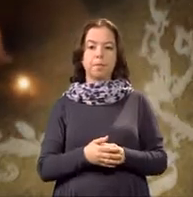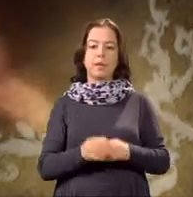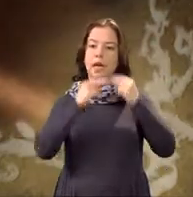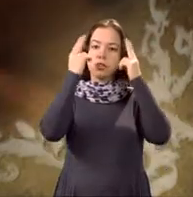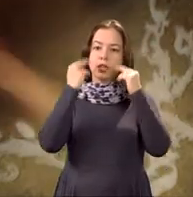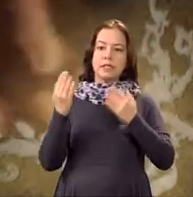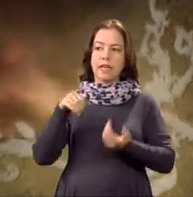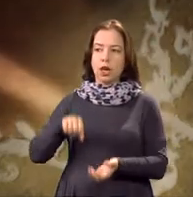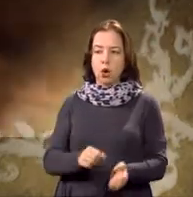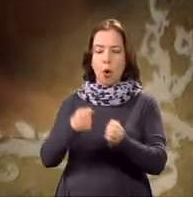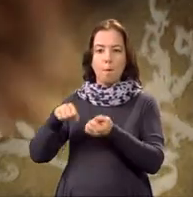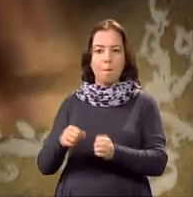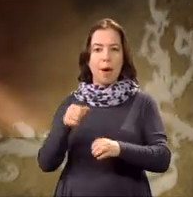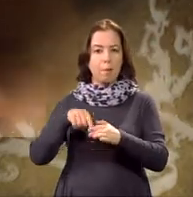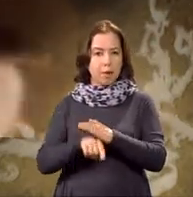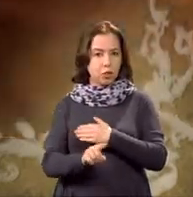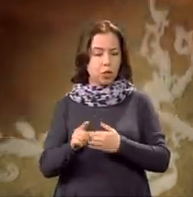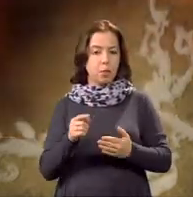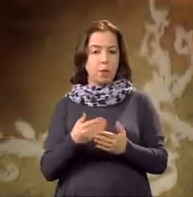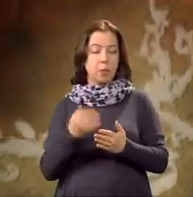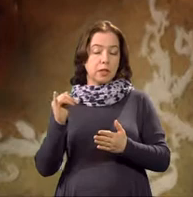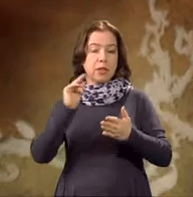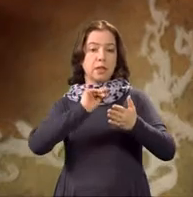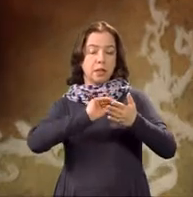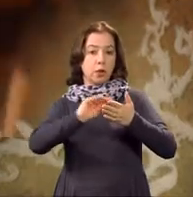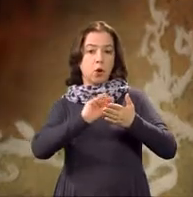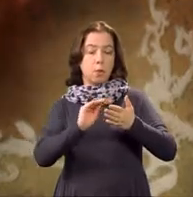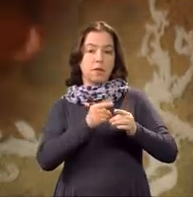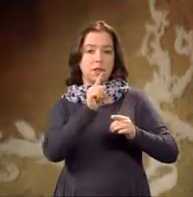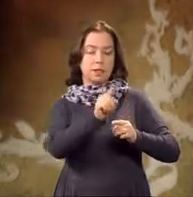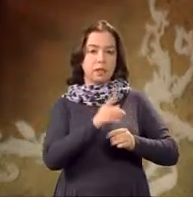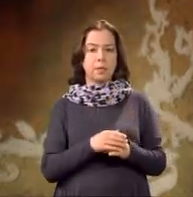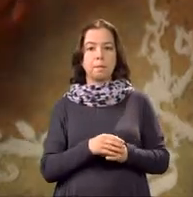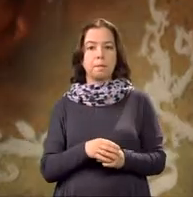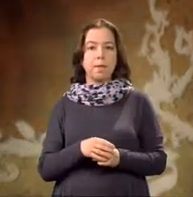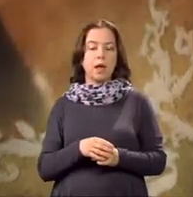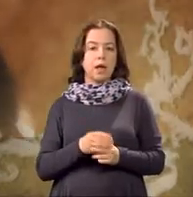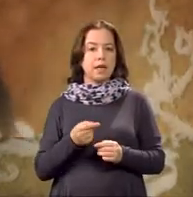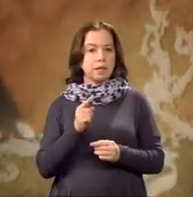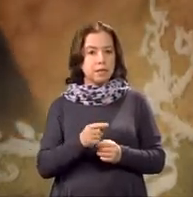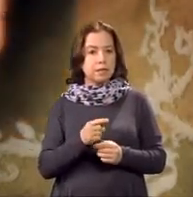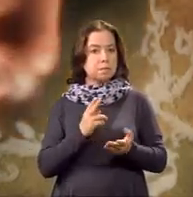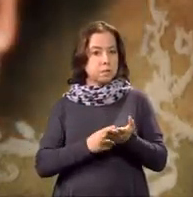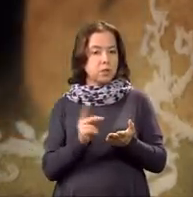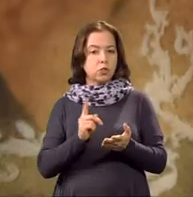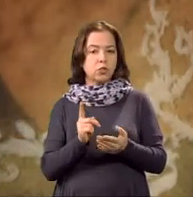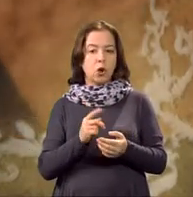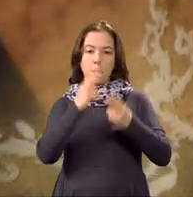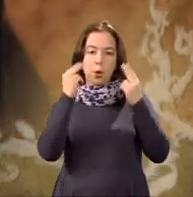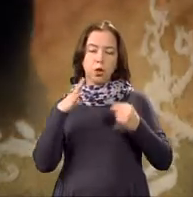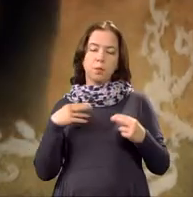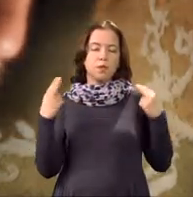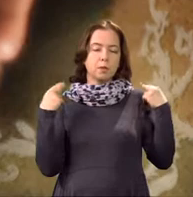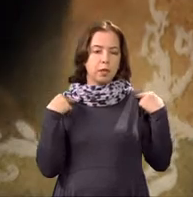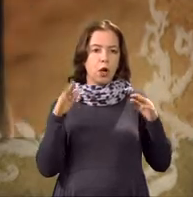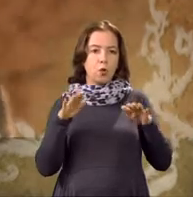що копав печери, скоріше за все й залишив ці написи. Це свідчить про смирення монаха, який хоч і